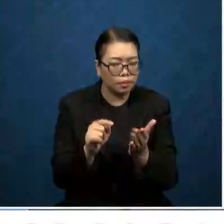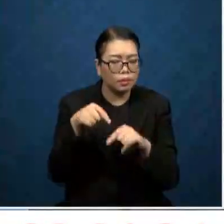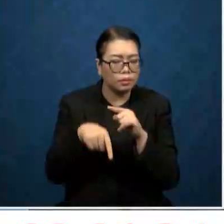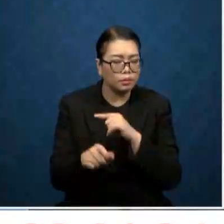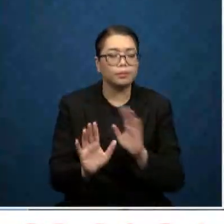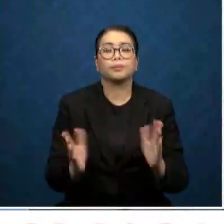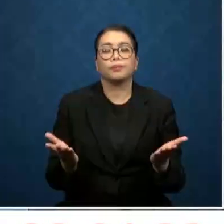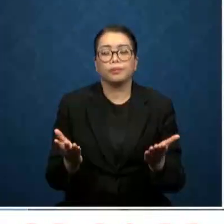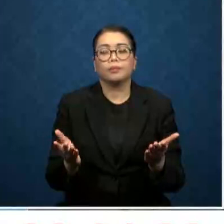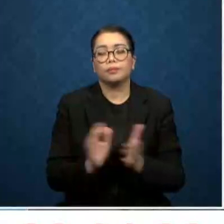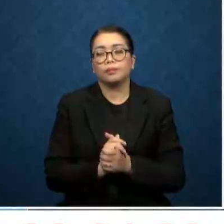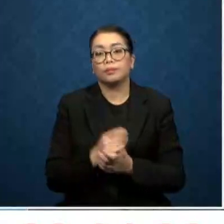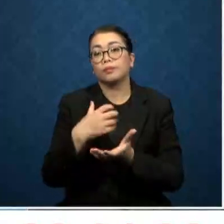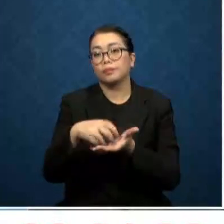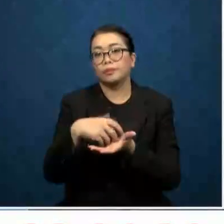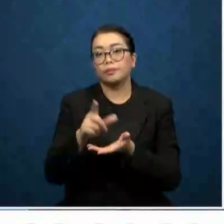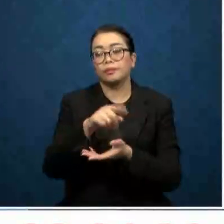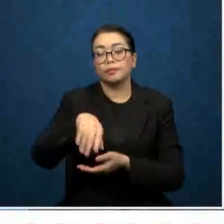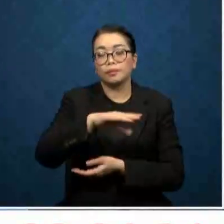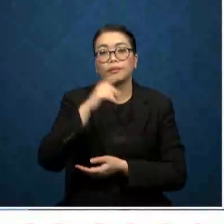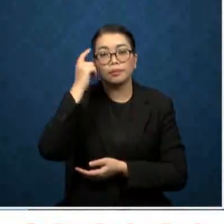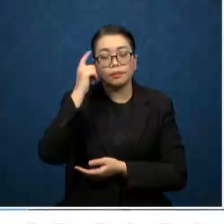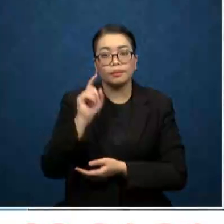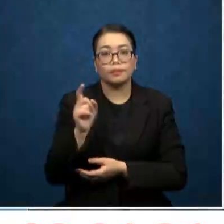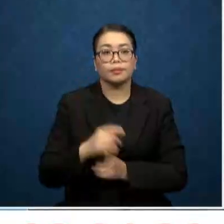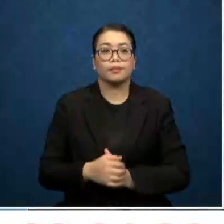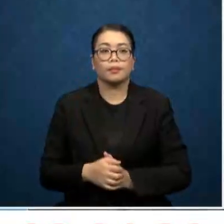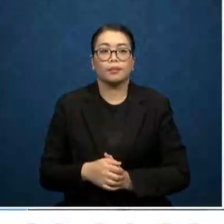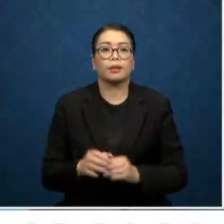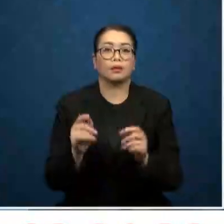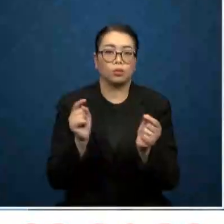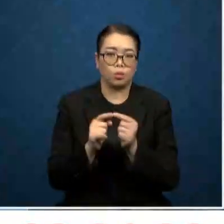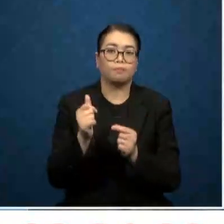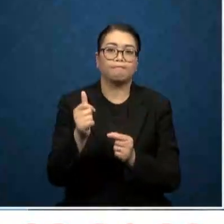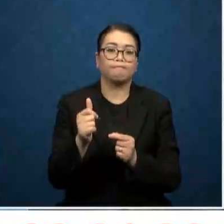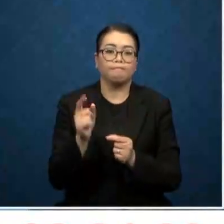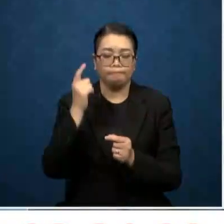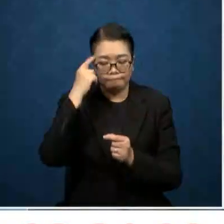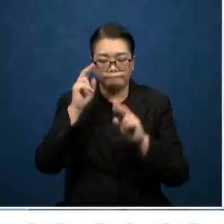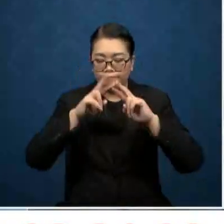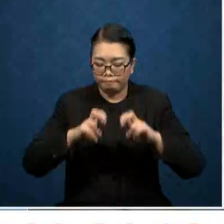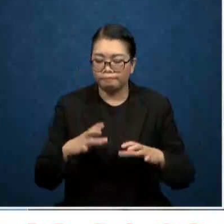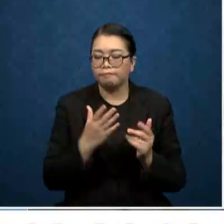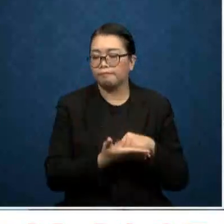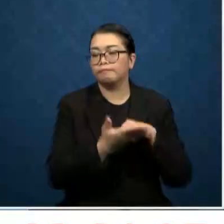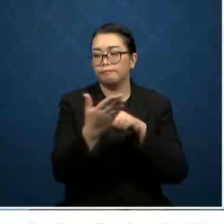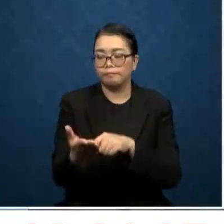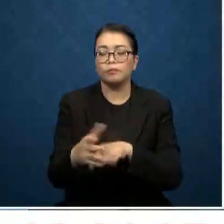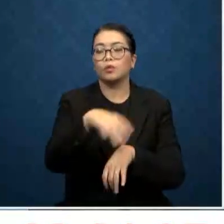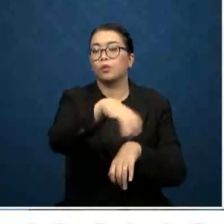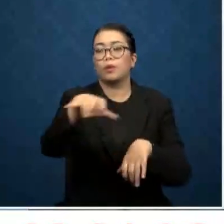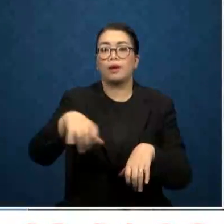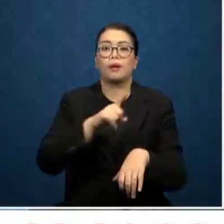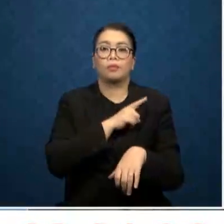ละเอียดเพราะงั้นเรื่องนี้เป็นเรื่องที่มีความเหมาะสมอย่างยิ่งที่จะมีการศึกษาแล้วก็นำเสนอหน่วยงานที่มี